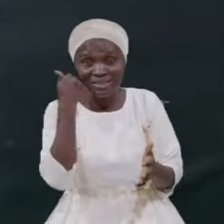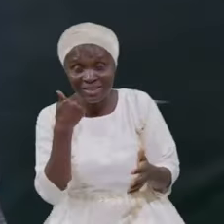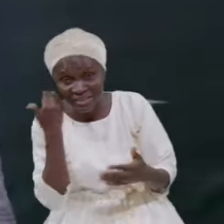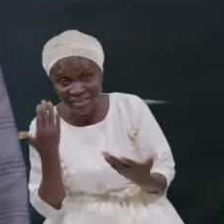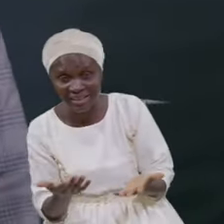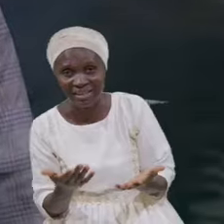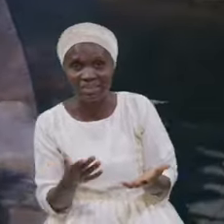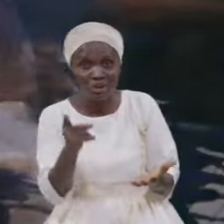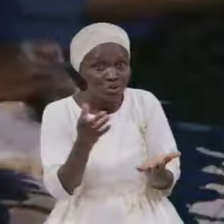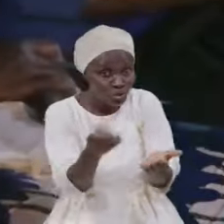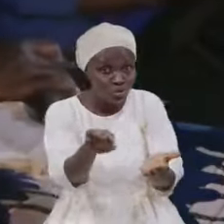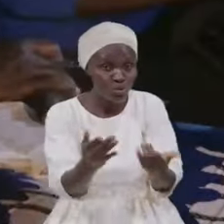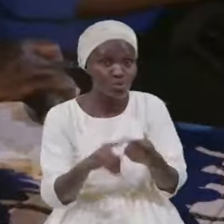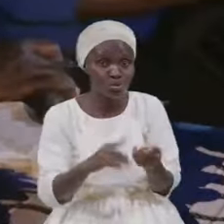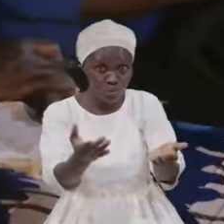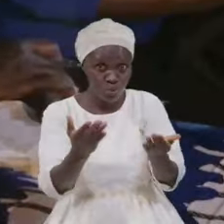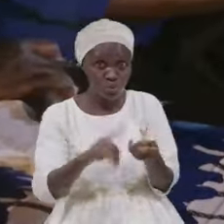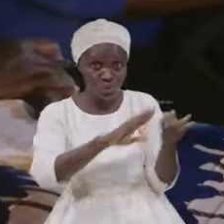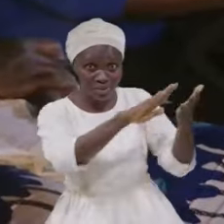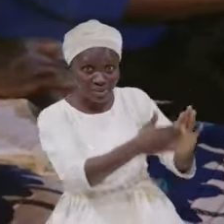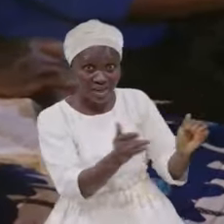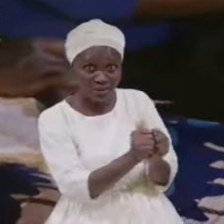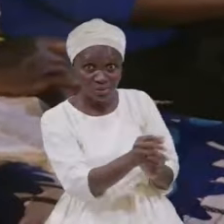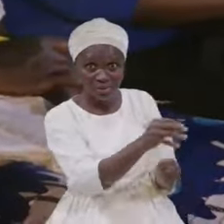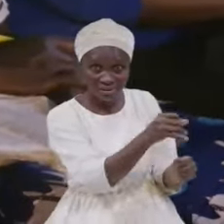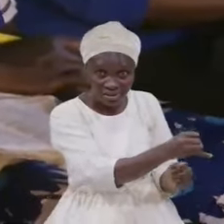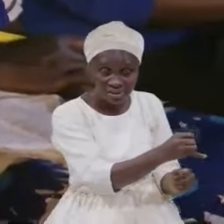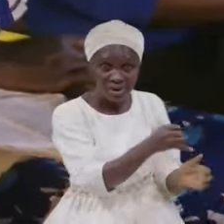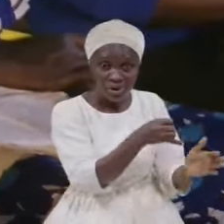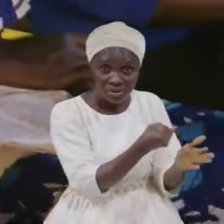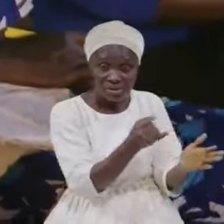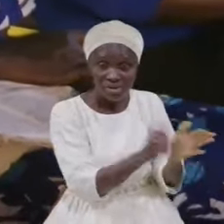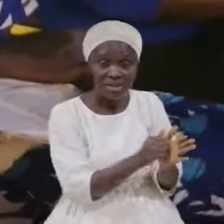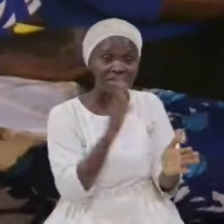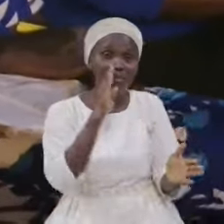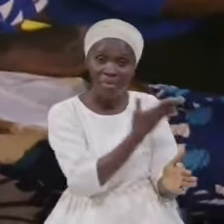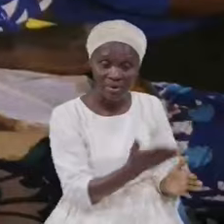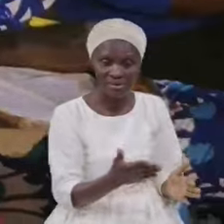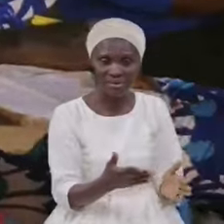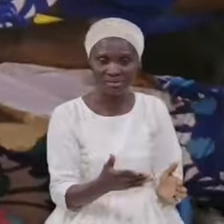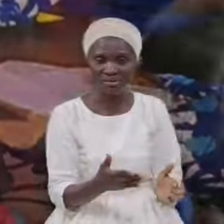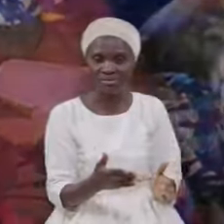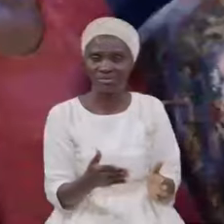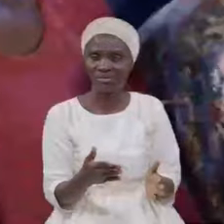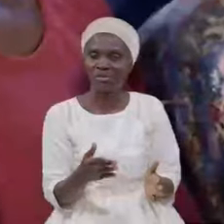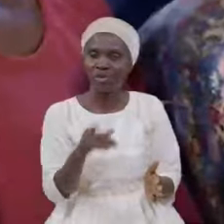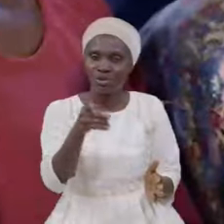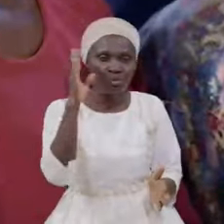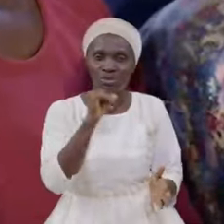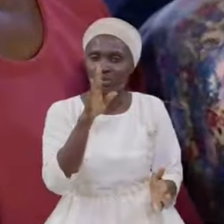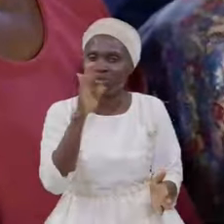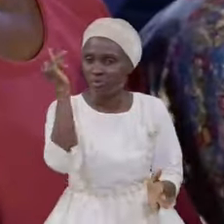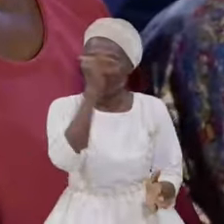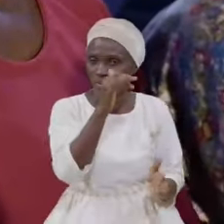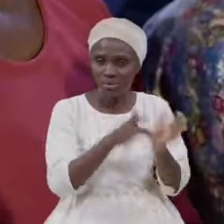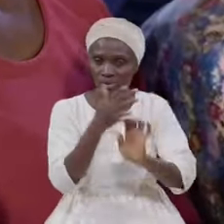Tu ne seras pas un homme insensé. Tu ne seras pas une femme insensée. Tu ne seras pas un garçon insensé,